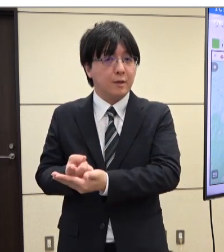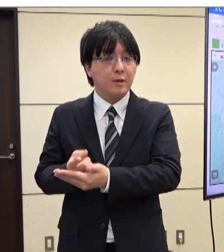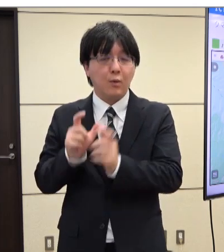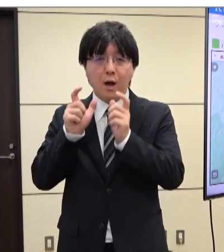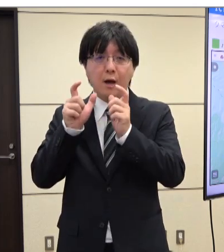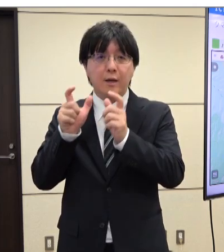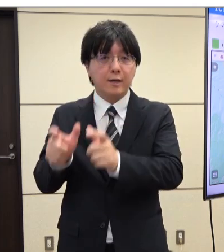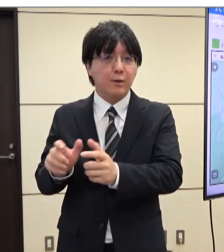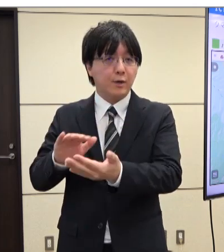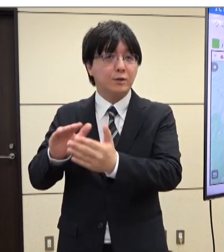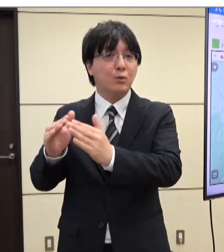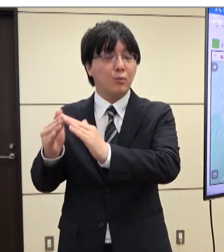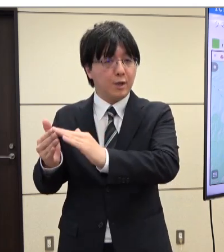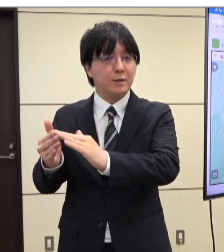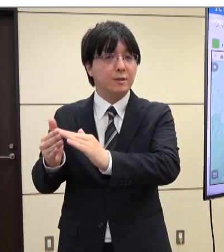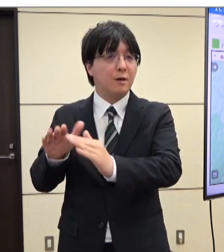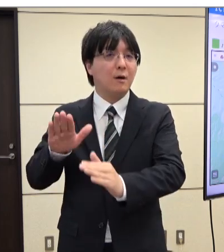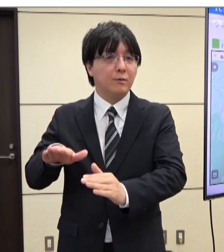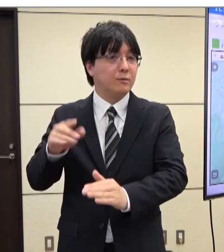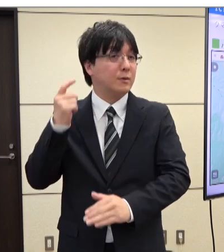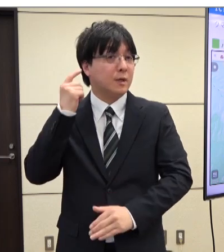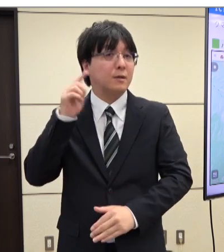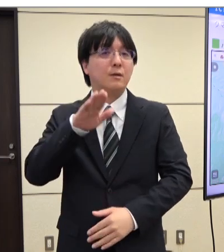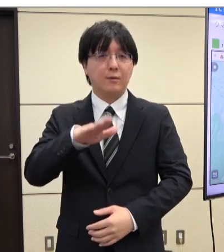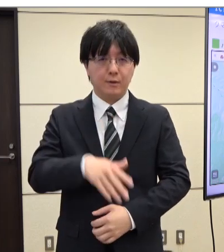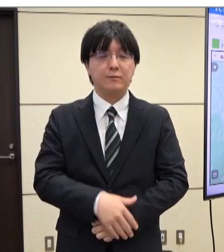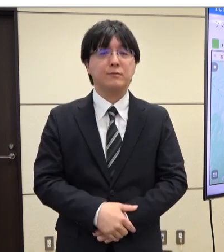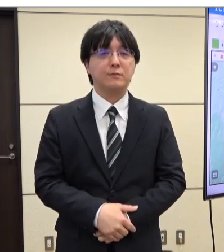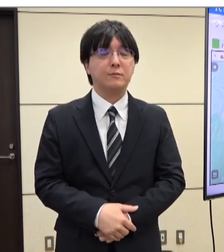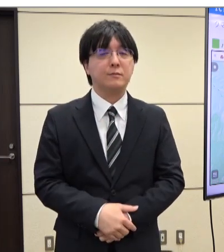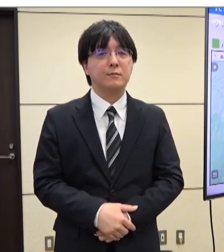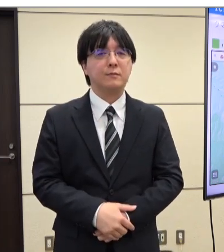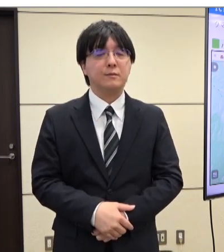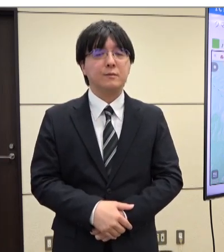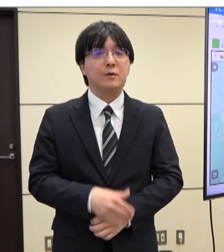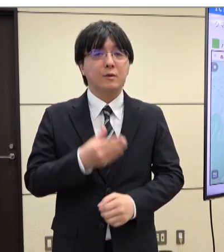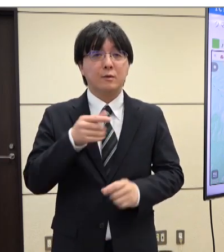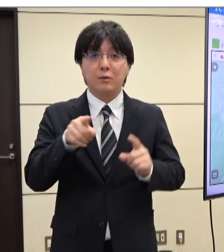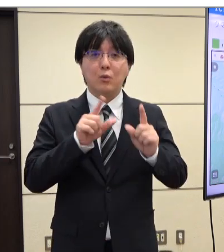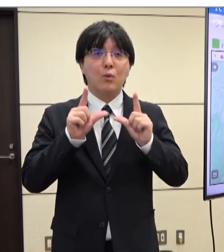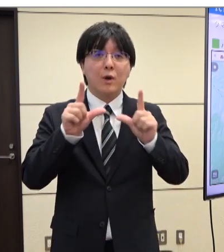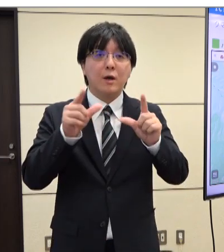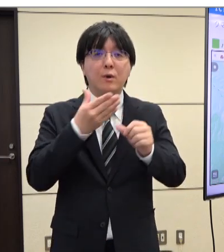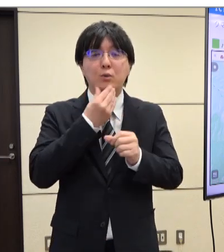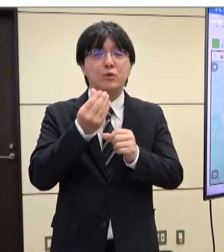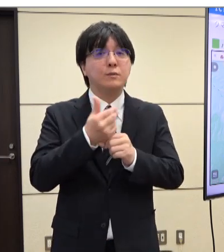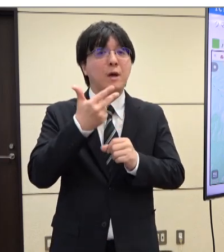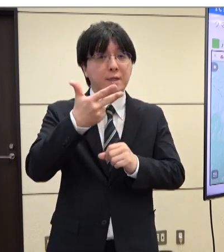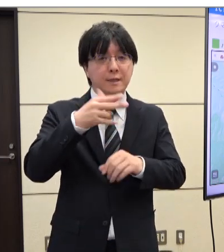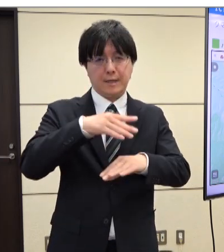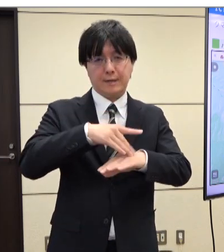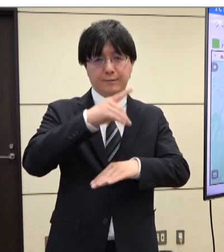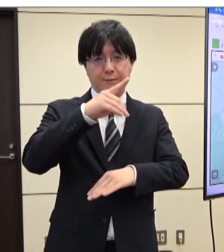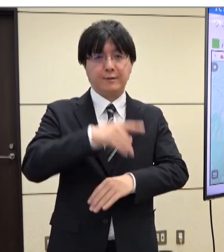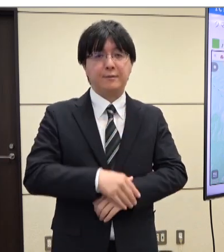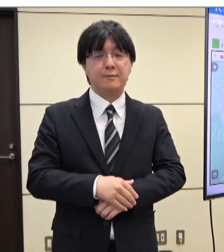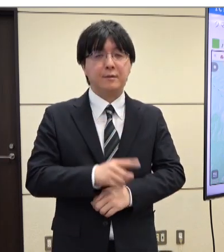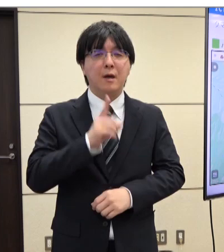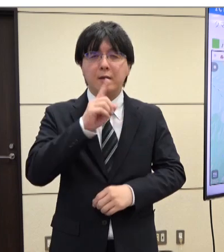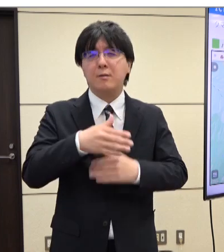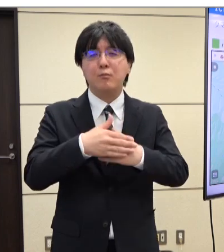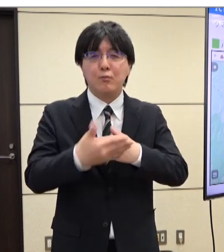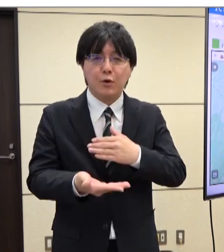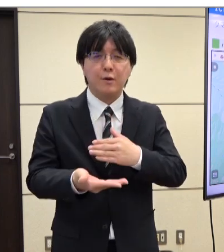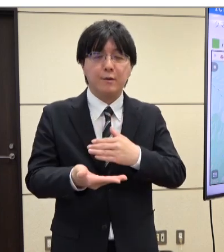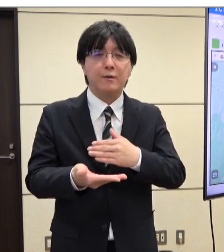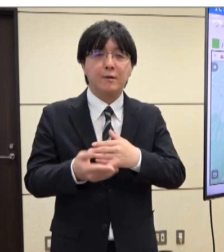代町さんがやっておられるという話を聞いてますけども、これは福島市が初めてです。それからちょっと言い忘れました。でこの